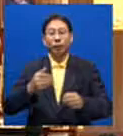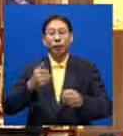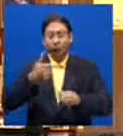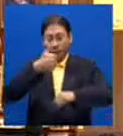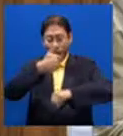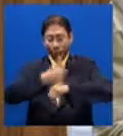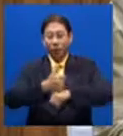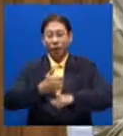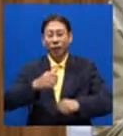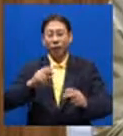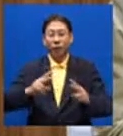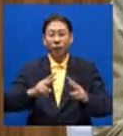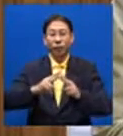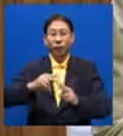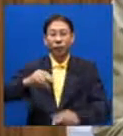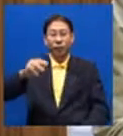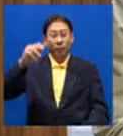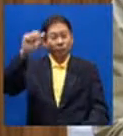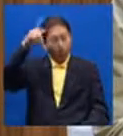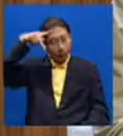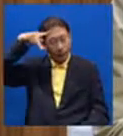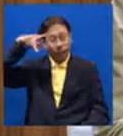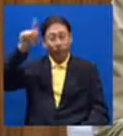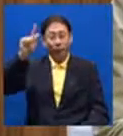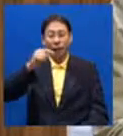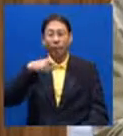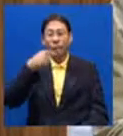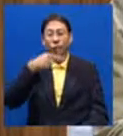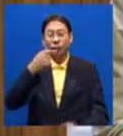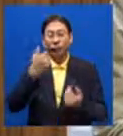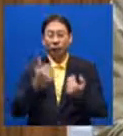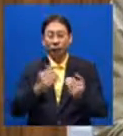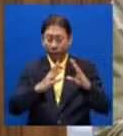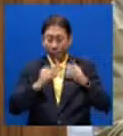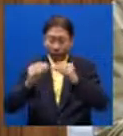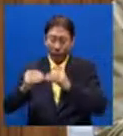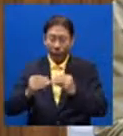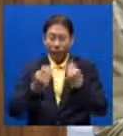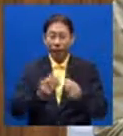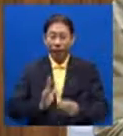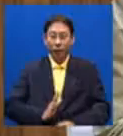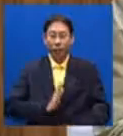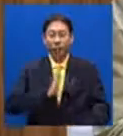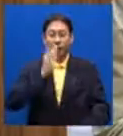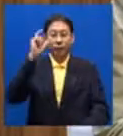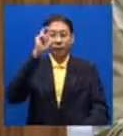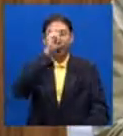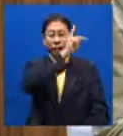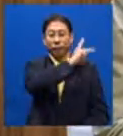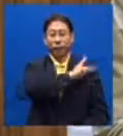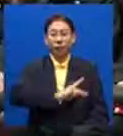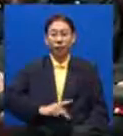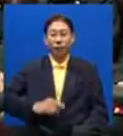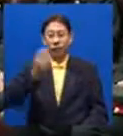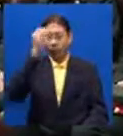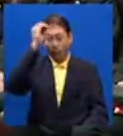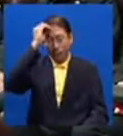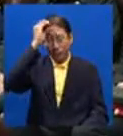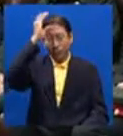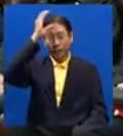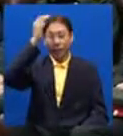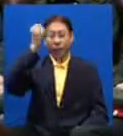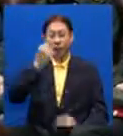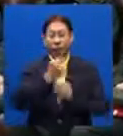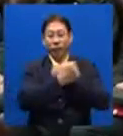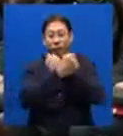สำนักนายกรัฐมนตรีกล่าวระหว่างการเสวนาวิชาการเฉลิมพระเกียรติเรื่องพระอัจฉริยภาพพระบาทสมเด็จพระเจ้าอยู่หัวกับความ